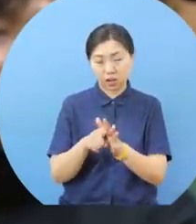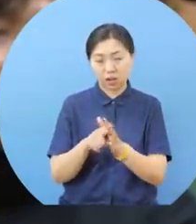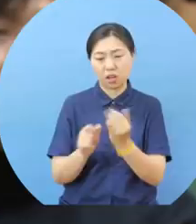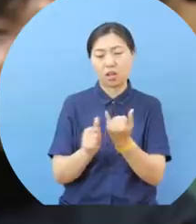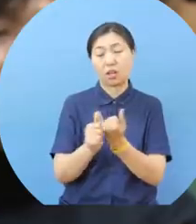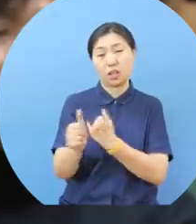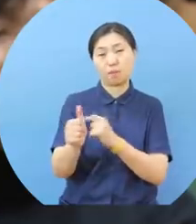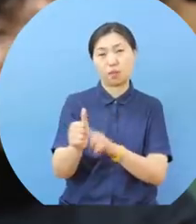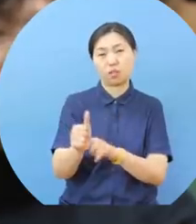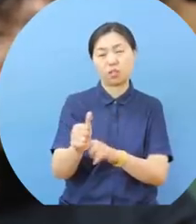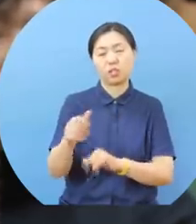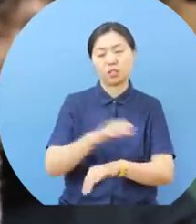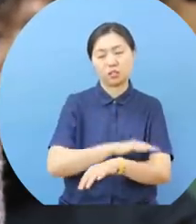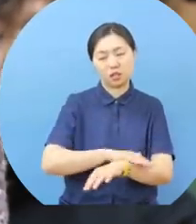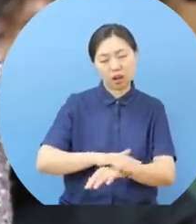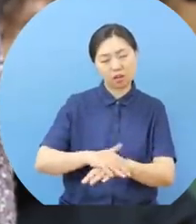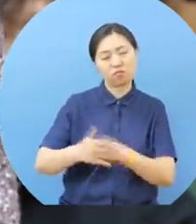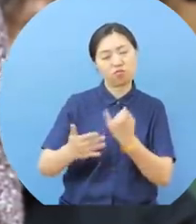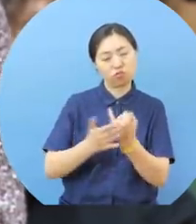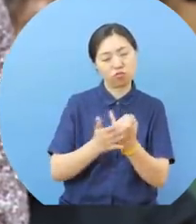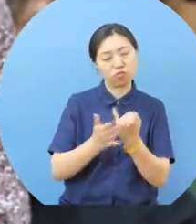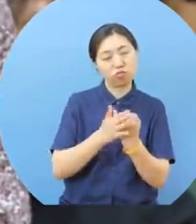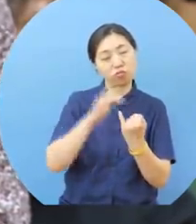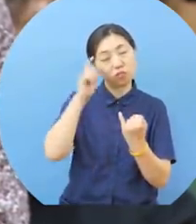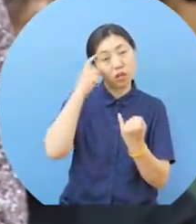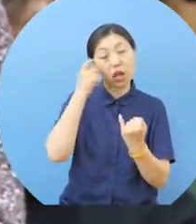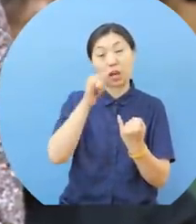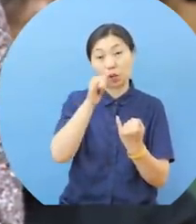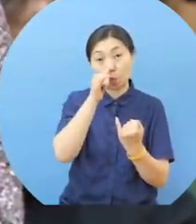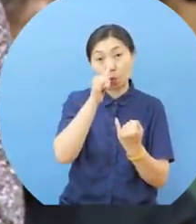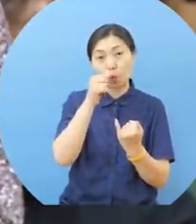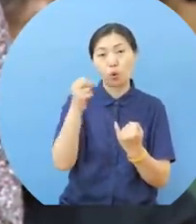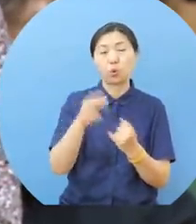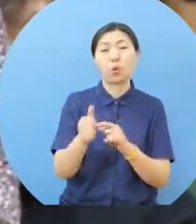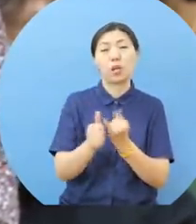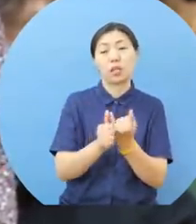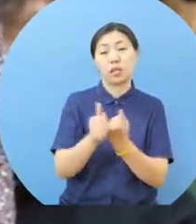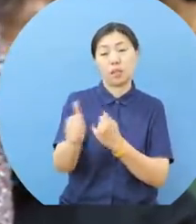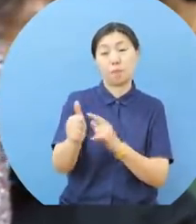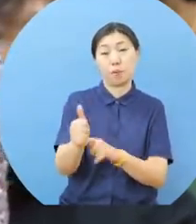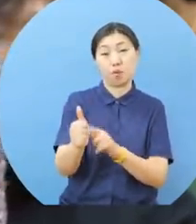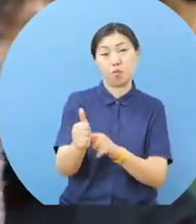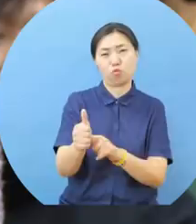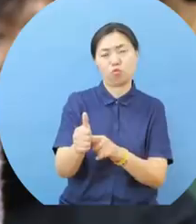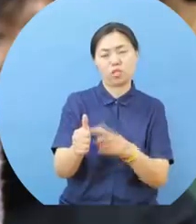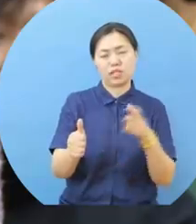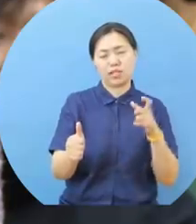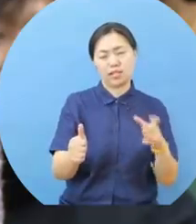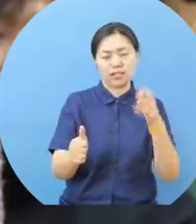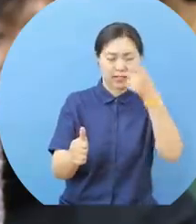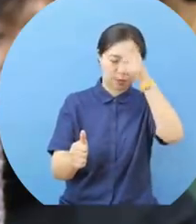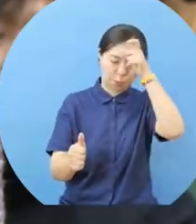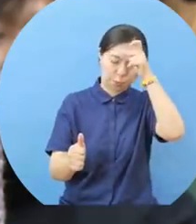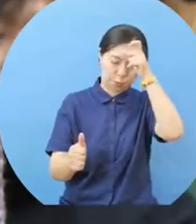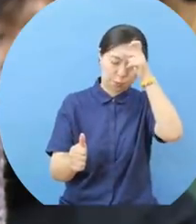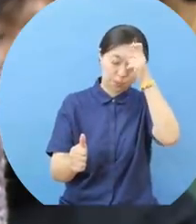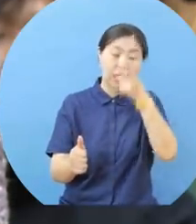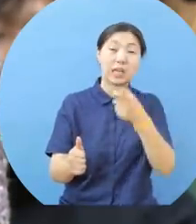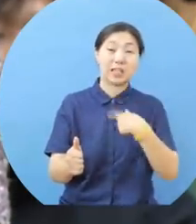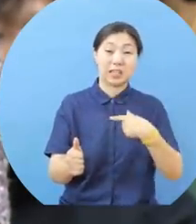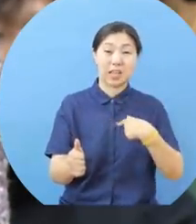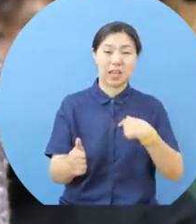남편이 잘 다져 주었다고 왔다는 생각이 들기도 하고 이사람도 강했던 저와 살아라 고생 했겠다